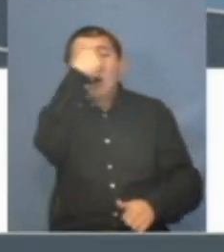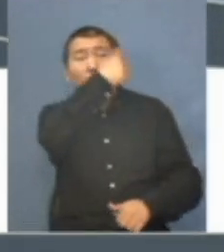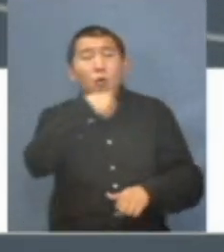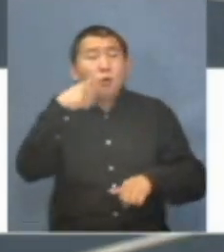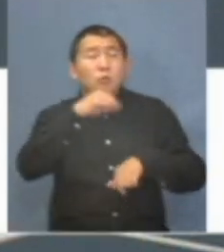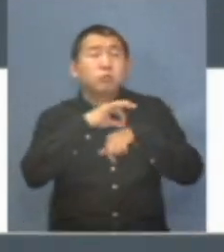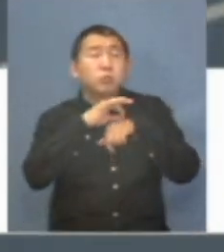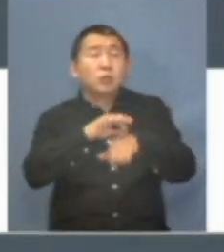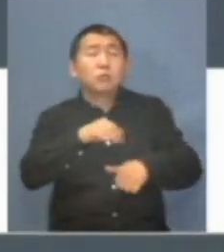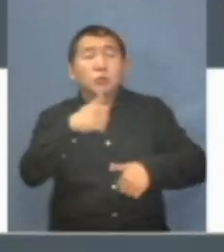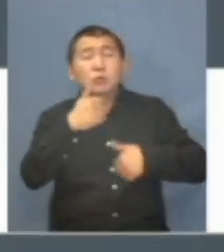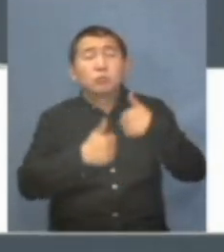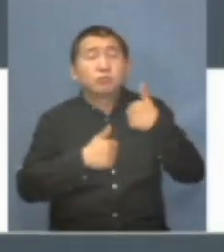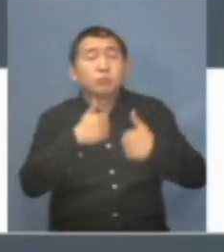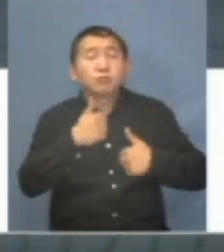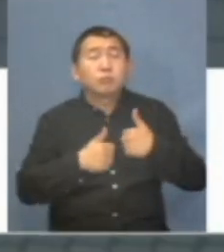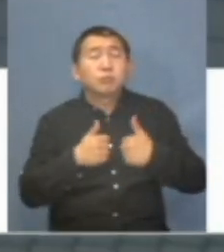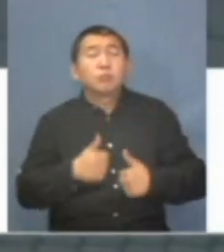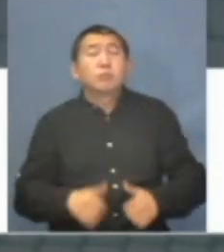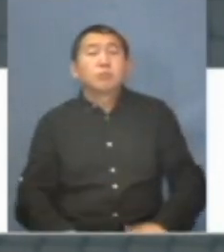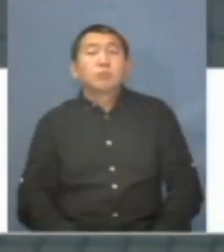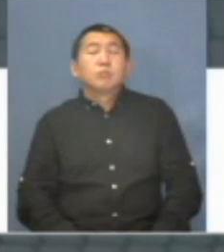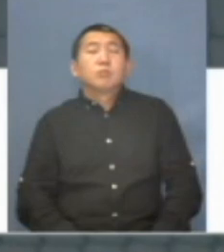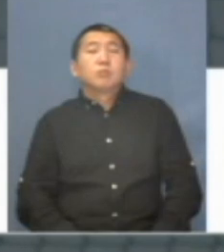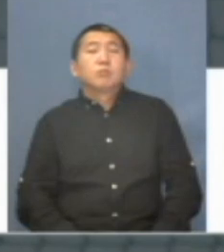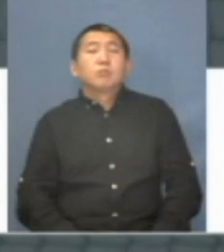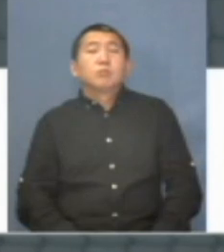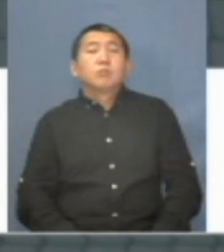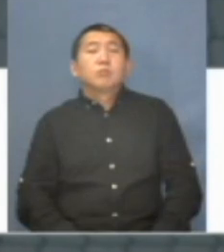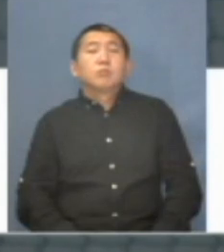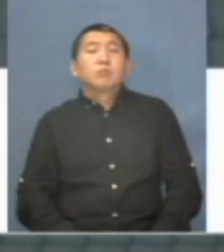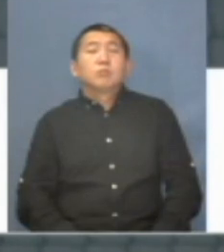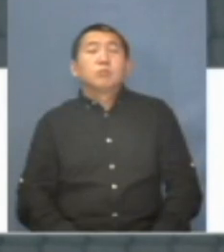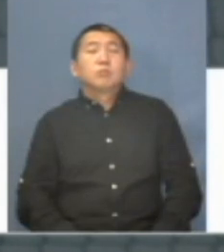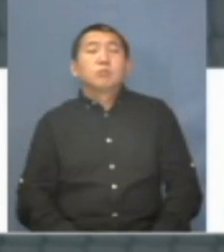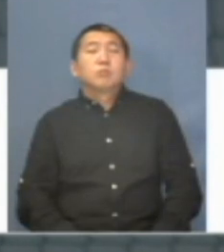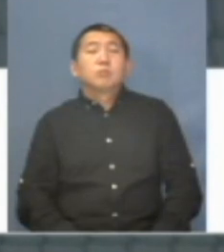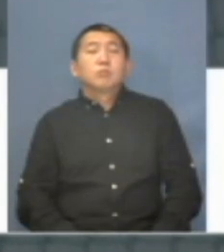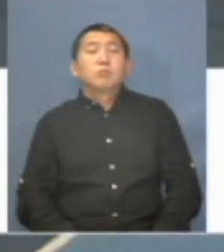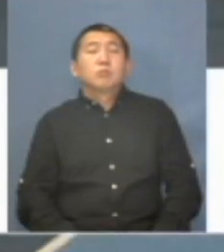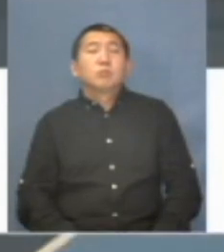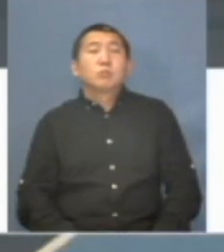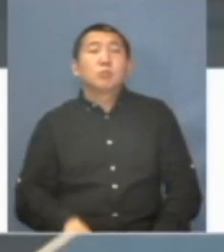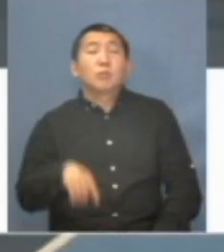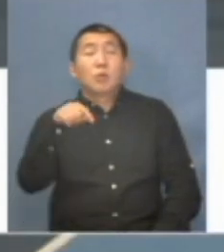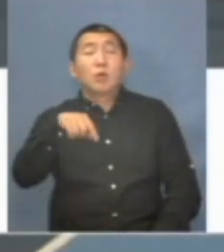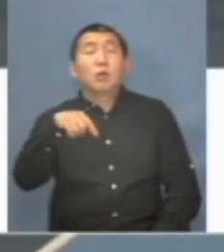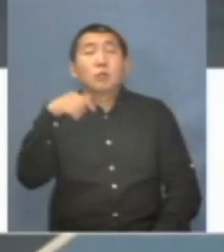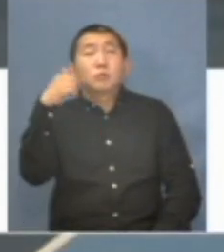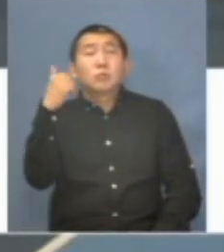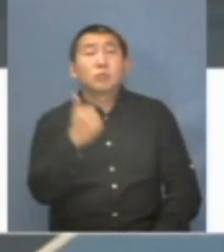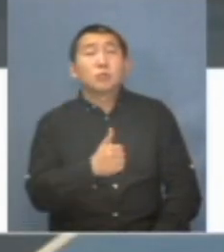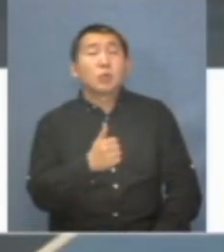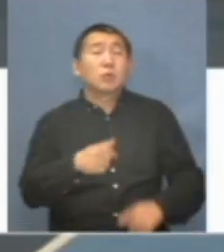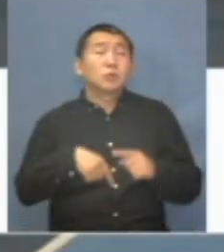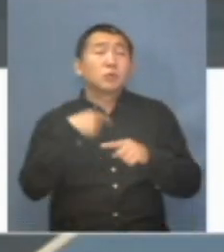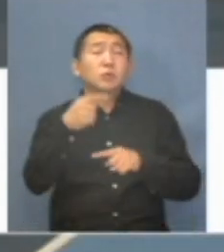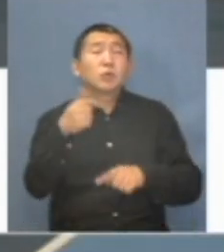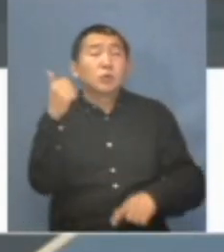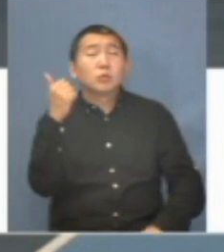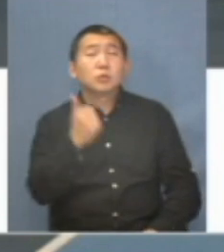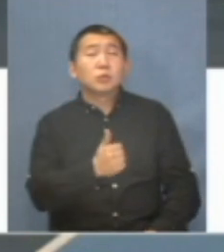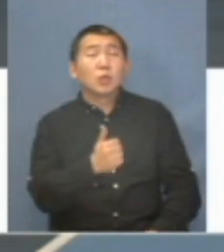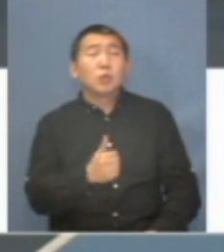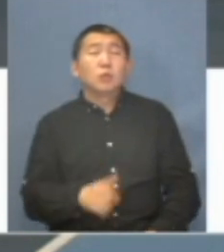М15 турнирі кәсіби доданың бастапқы деңгейі болып саналады. Халықаралық турнир 2 аптаға созылды. Алғашқысы